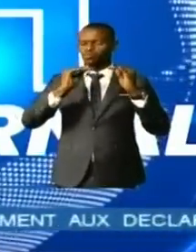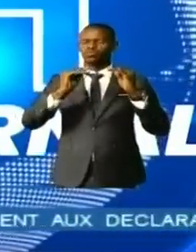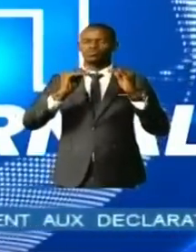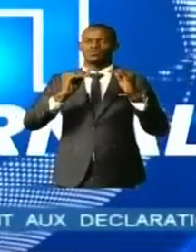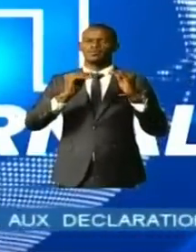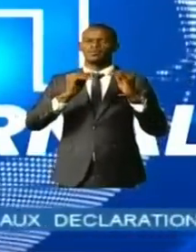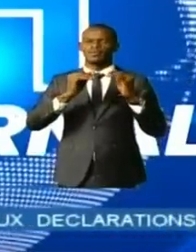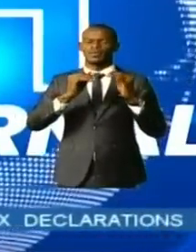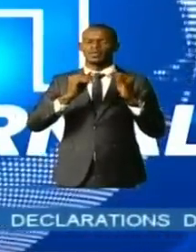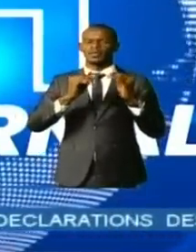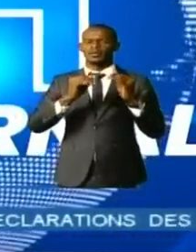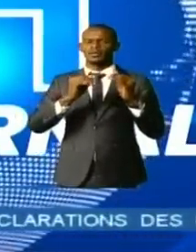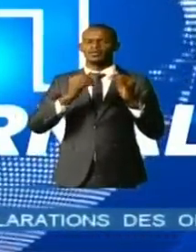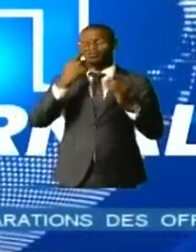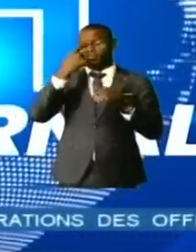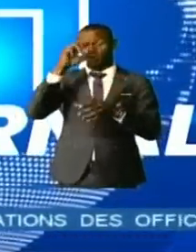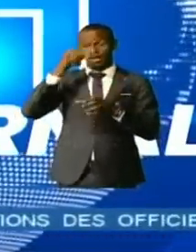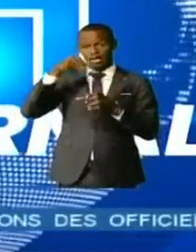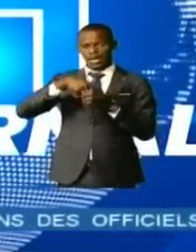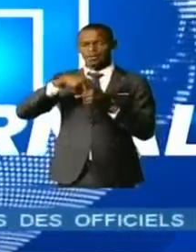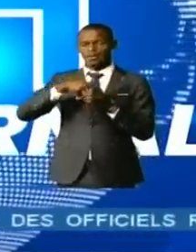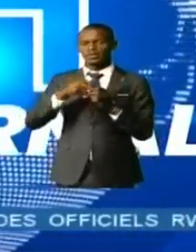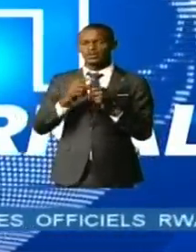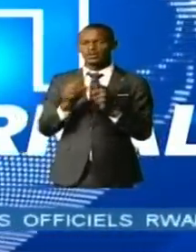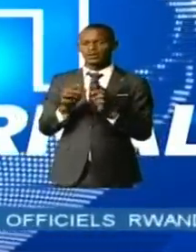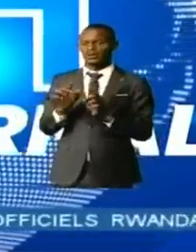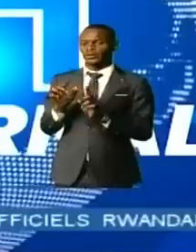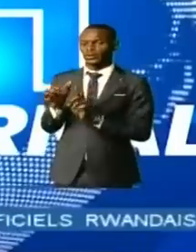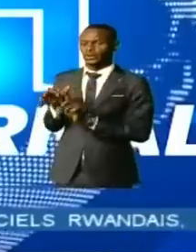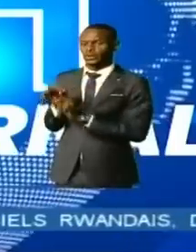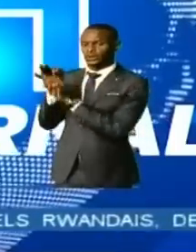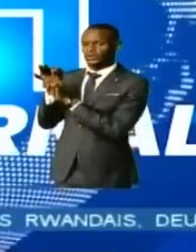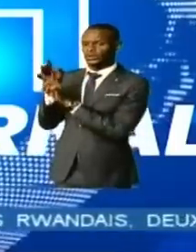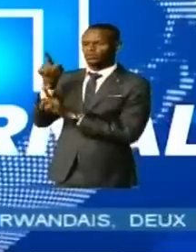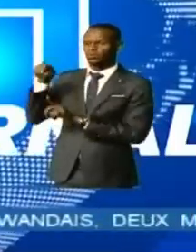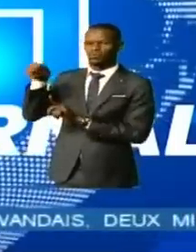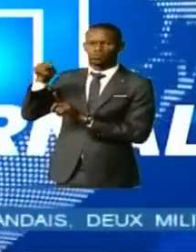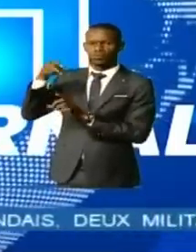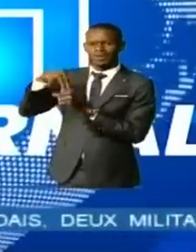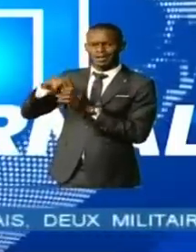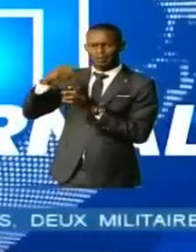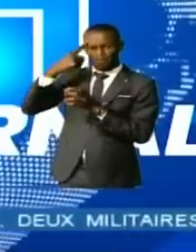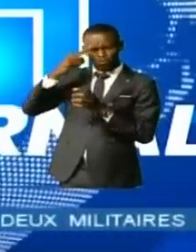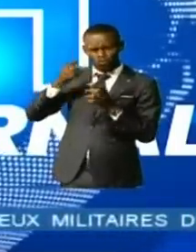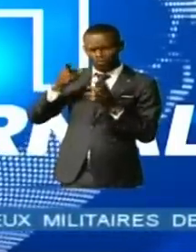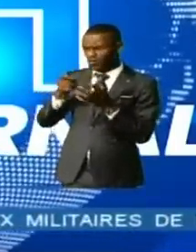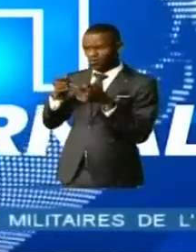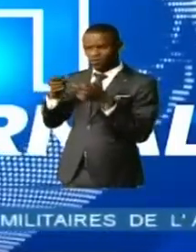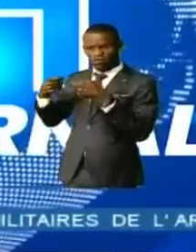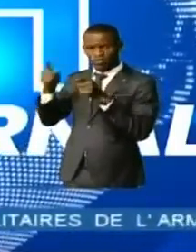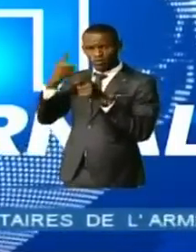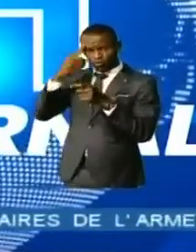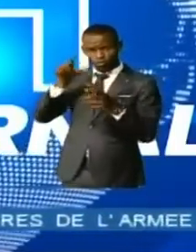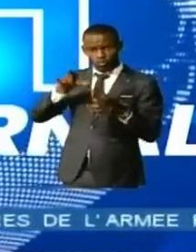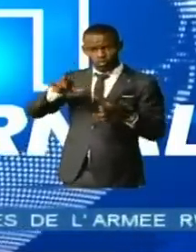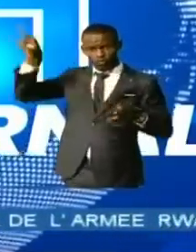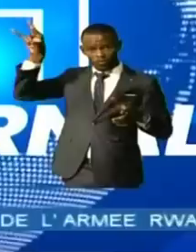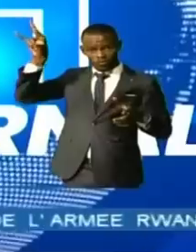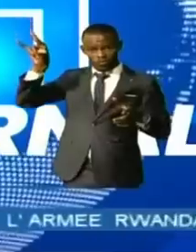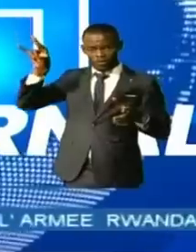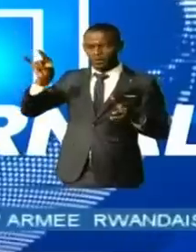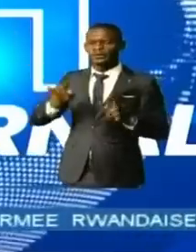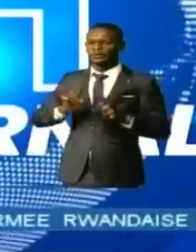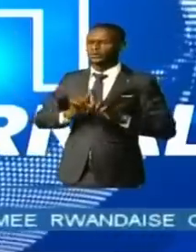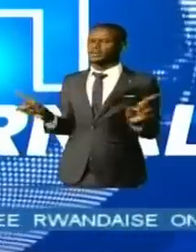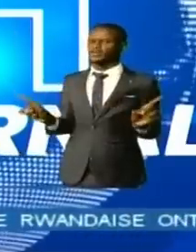du jet A1 vendu aux compagnies d'aviation internationale. À cet effet, les prix des carburants applicables à la pompe